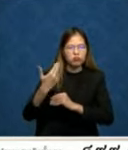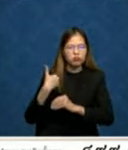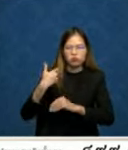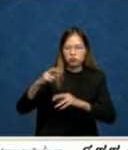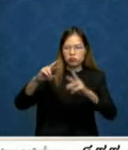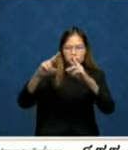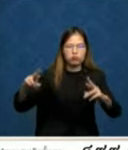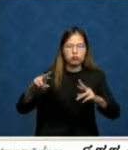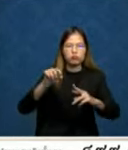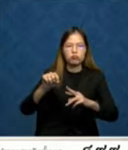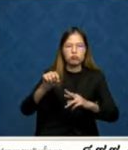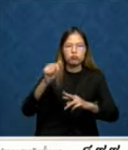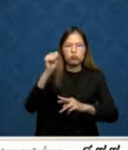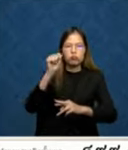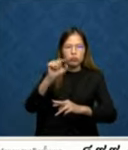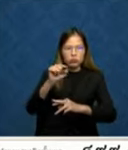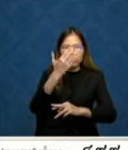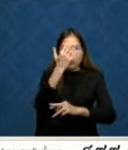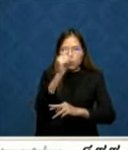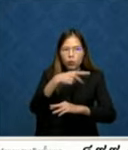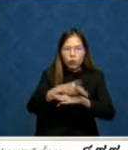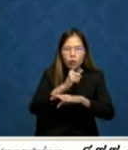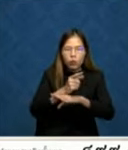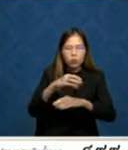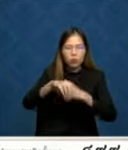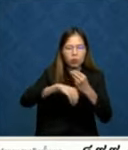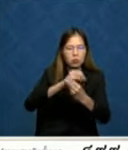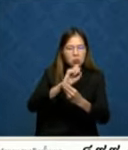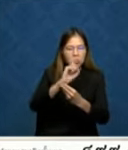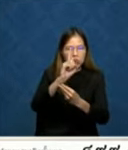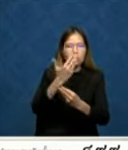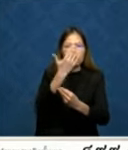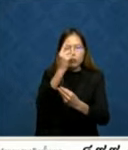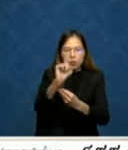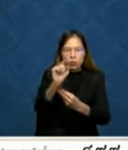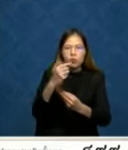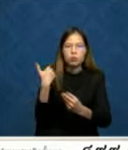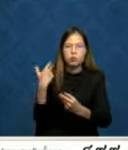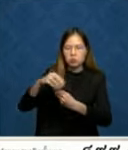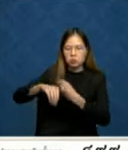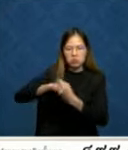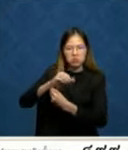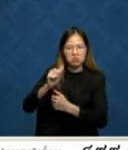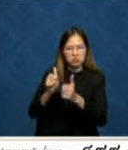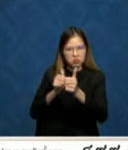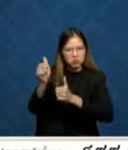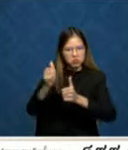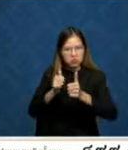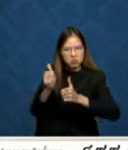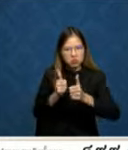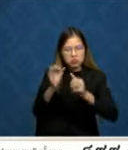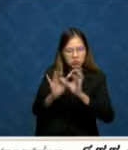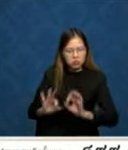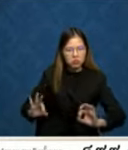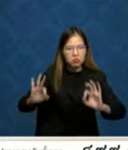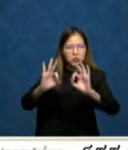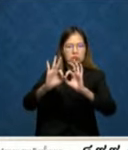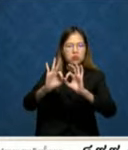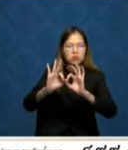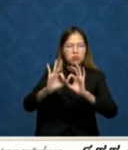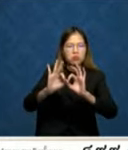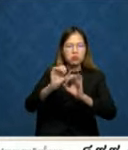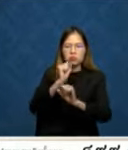ดิมท่านประธานครับเศรษฐกิจที่ดีคือเศรษฐกิจที่มีการแข่งขันสาเหตุสำคัญประการหนึ่ง